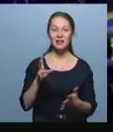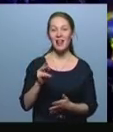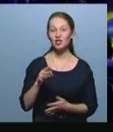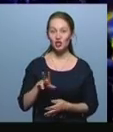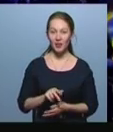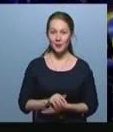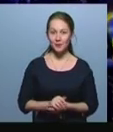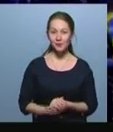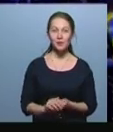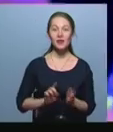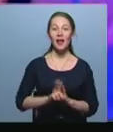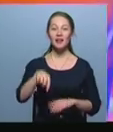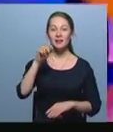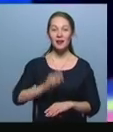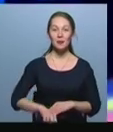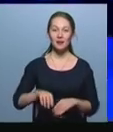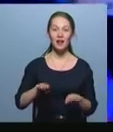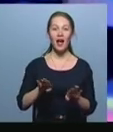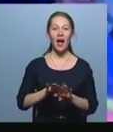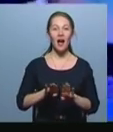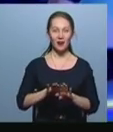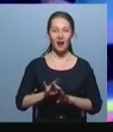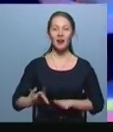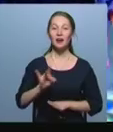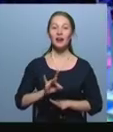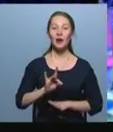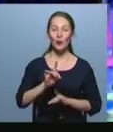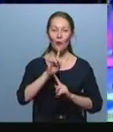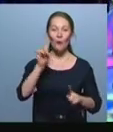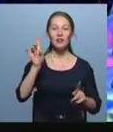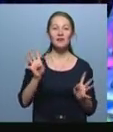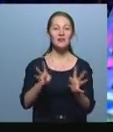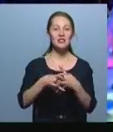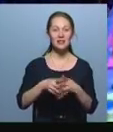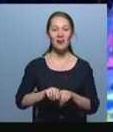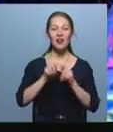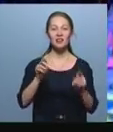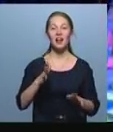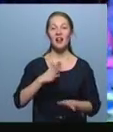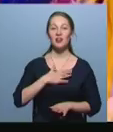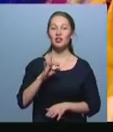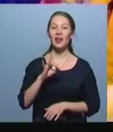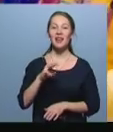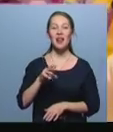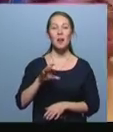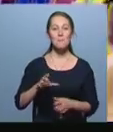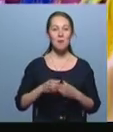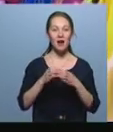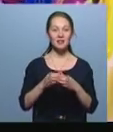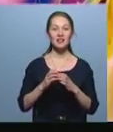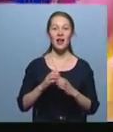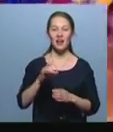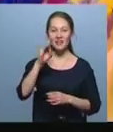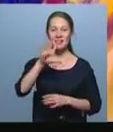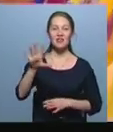Церемония открытия парадельфийских игр как визитная карточка региона. Инклюзивный фестиваль открыл наш фирменный «Италмас». На сцену вышли знаменитые